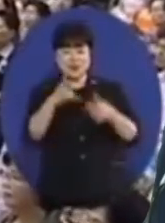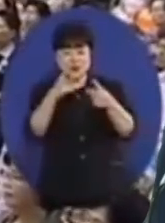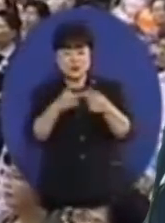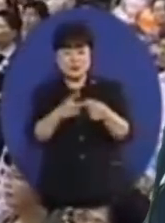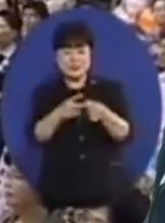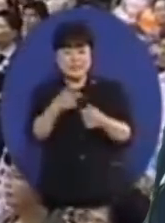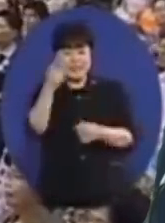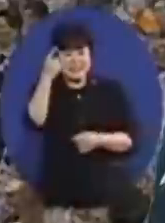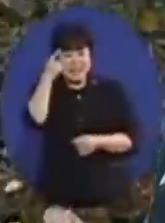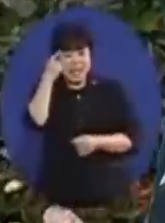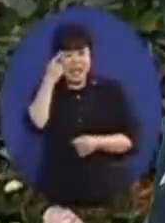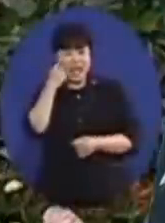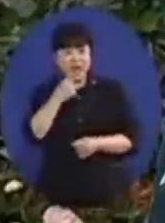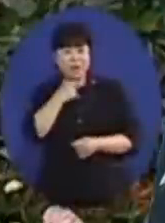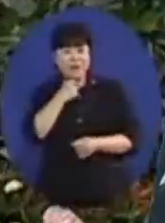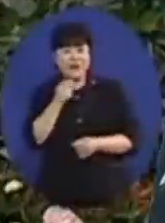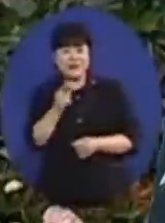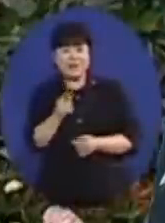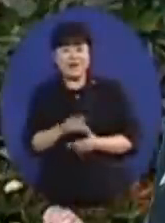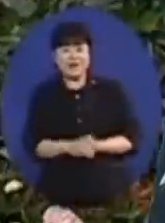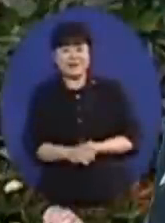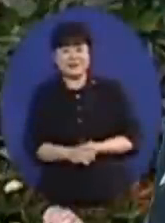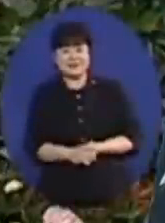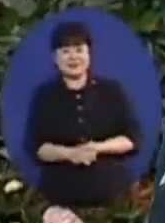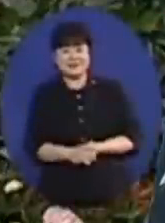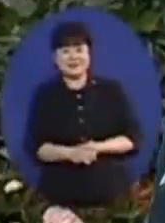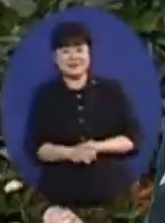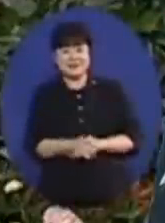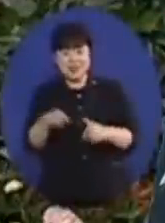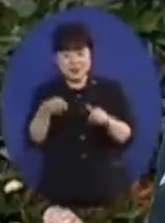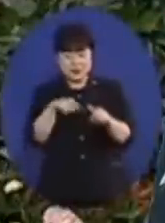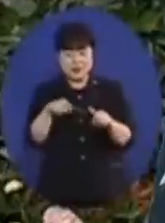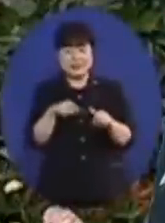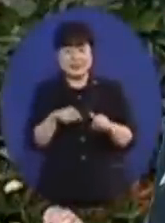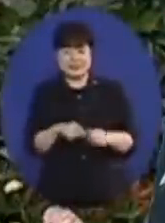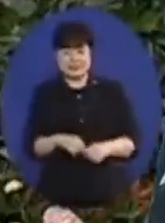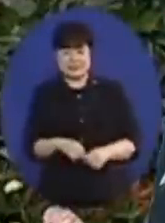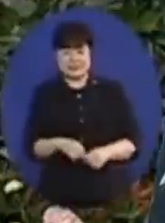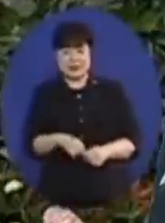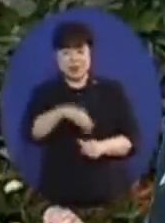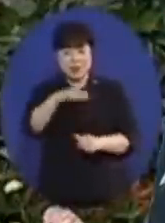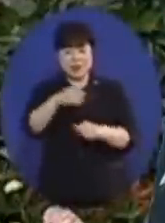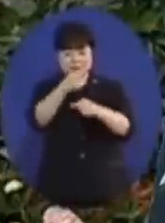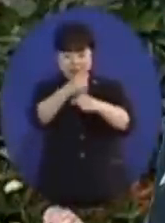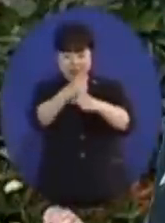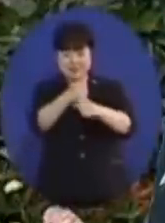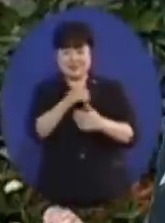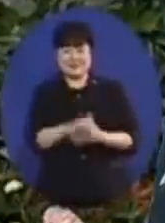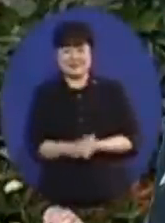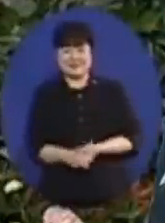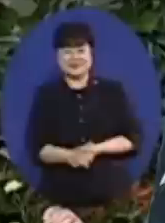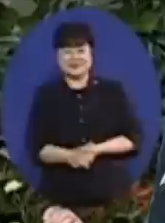둘째로 또 생각하고 싶은 것은 교육의 눈에 보이는 환경을 이룹니다